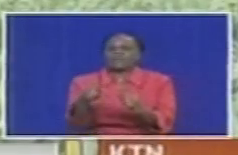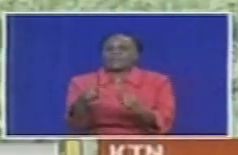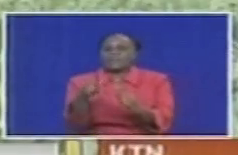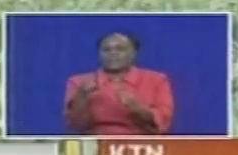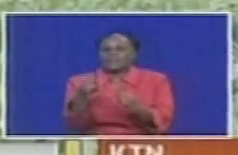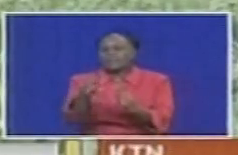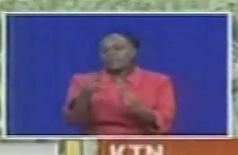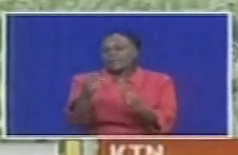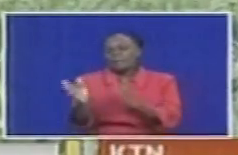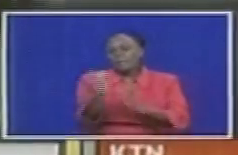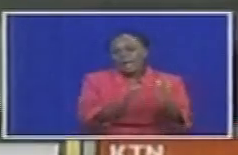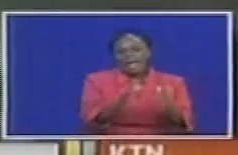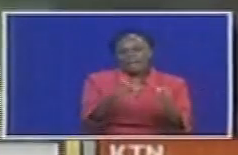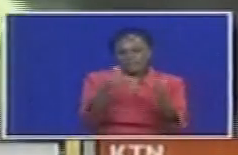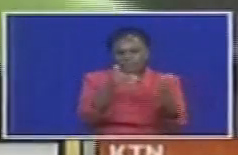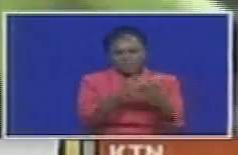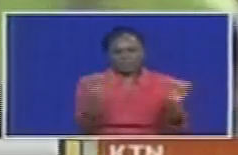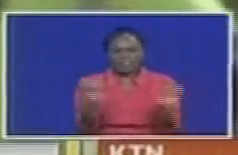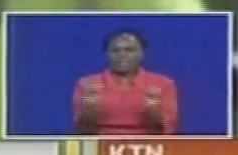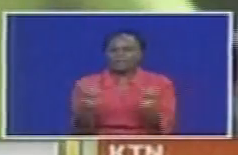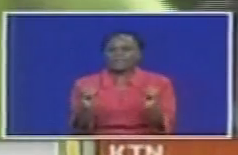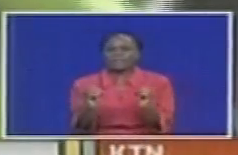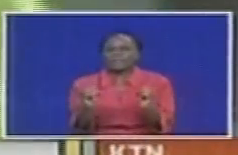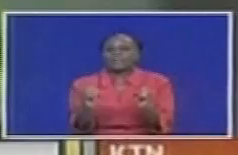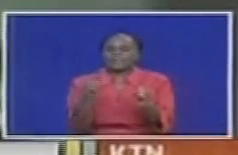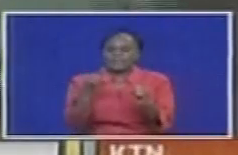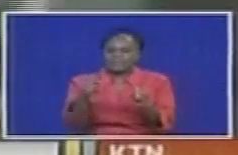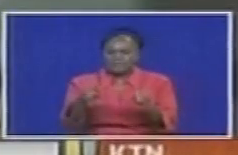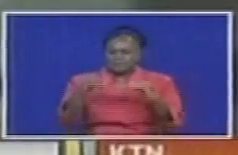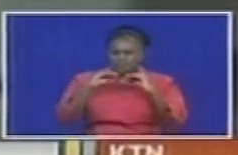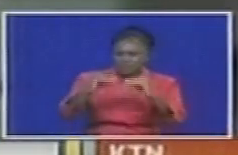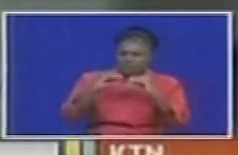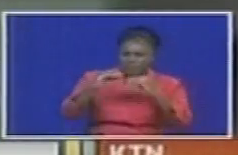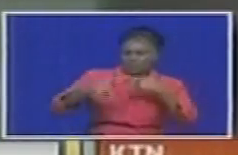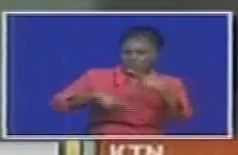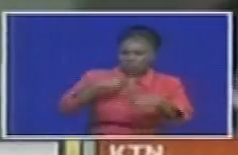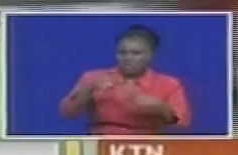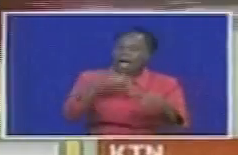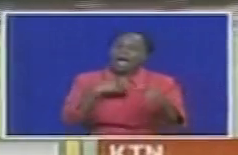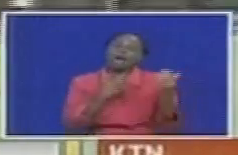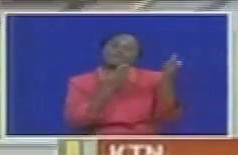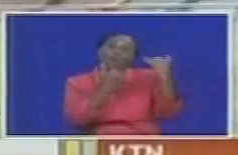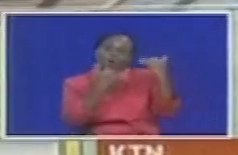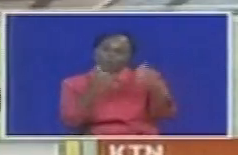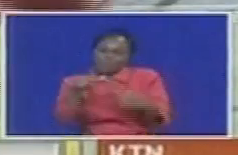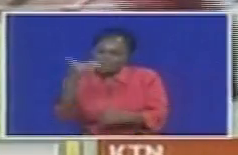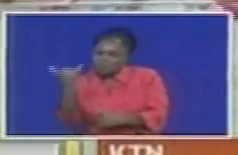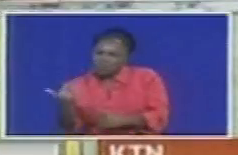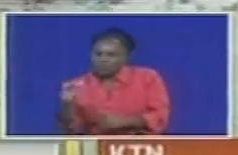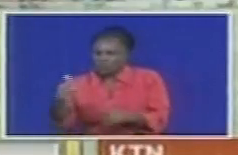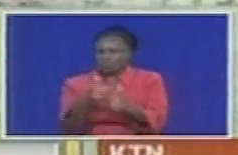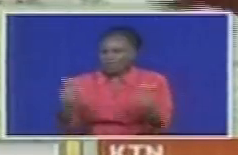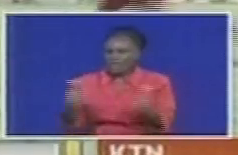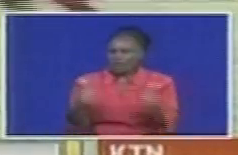hakujakuwa maandalizi ya kikosi hiki. Ingali mkufunzi wa kikosi hiki John Kamau ana matumaini kuwa vijana walio kambini